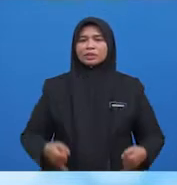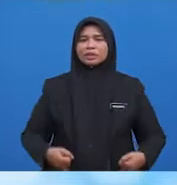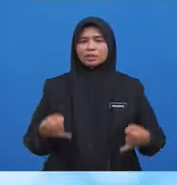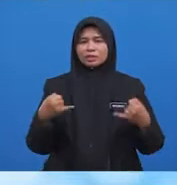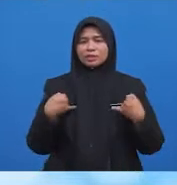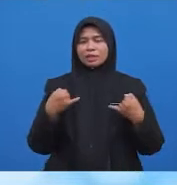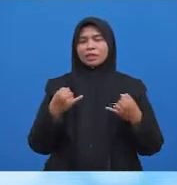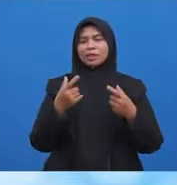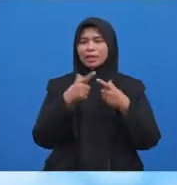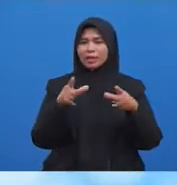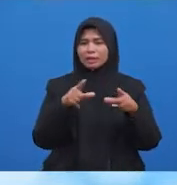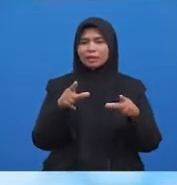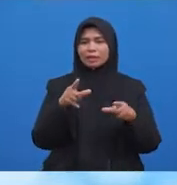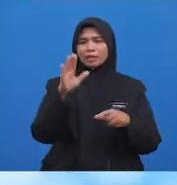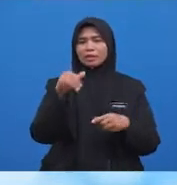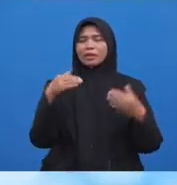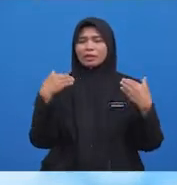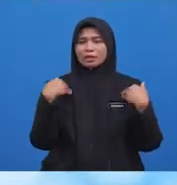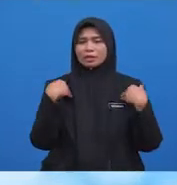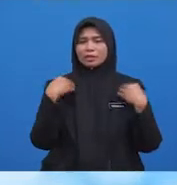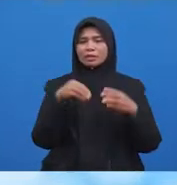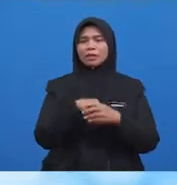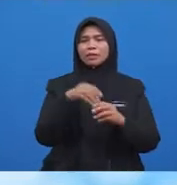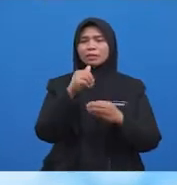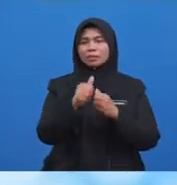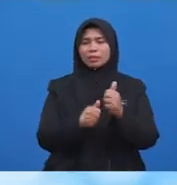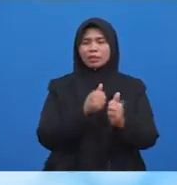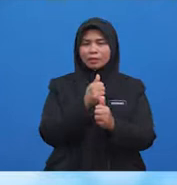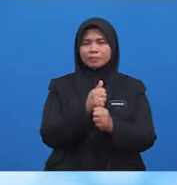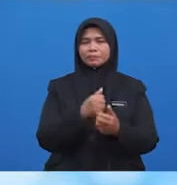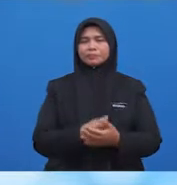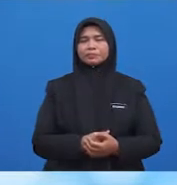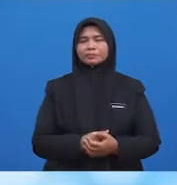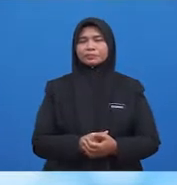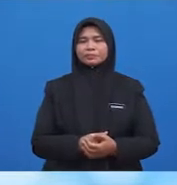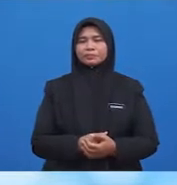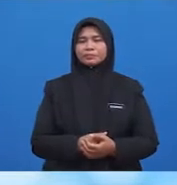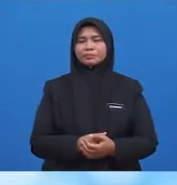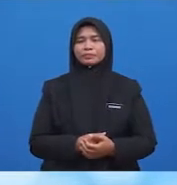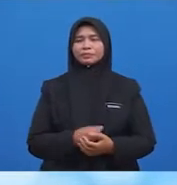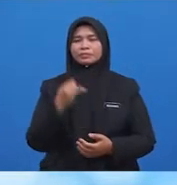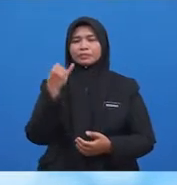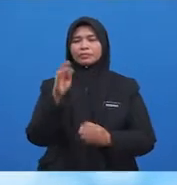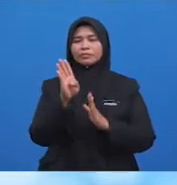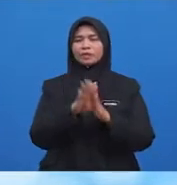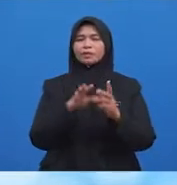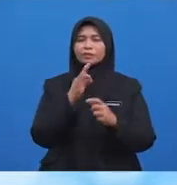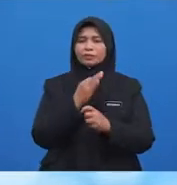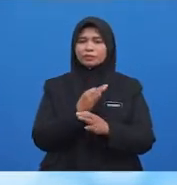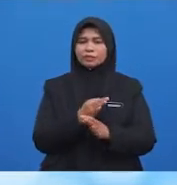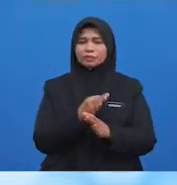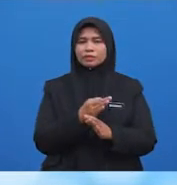jasad jasad lain yang wujud dalam alam semesta ia berfungsi